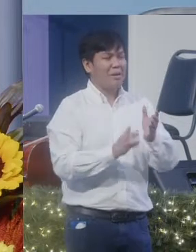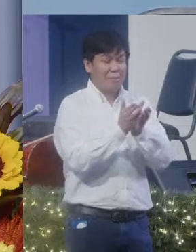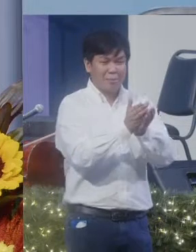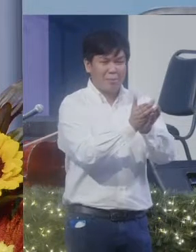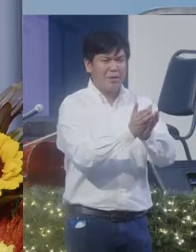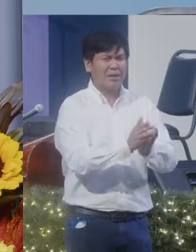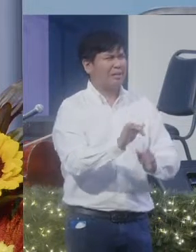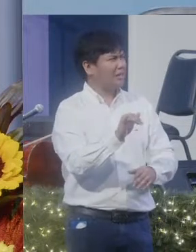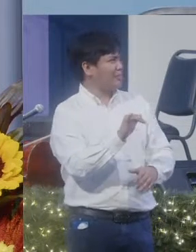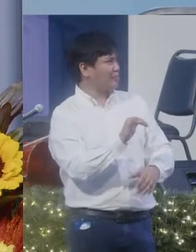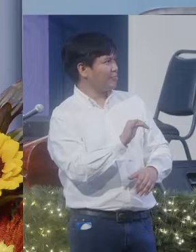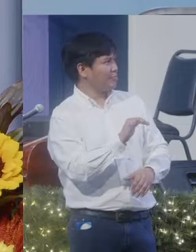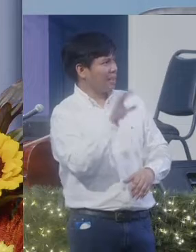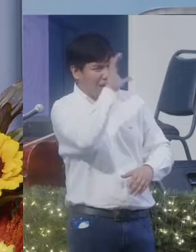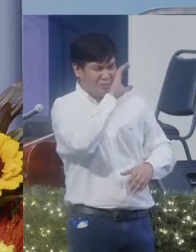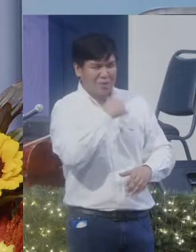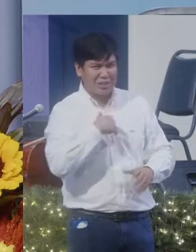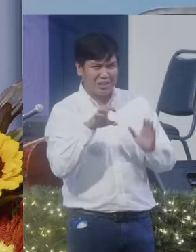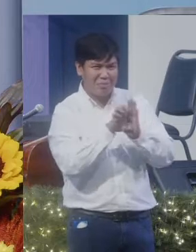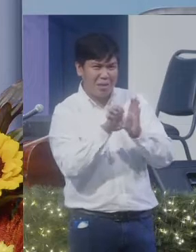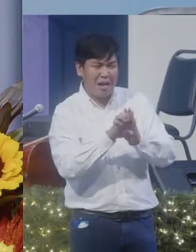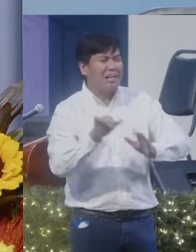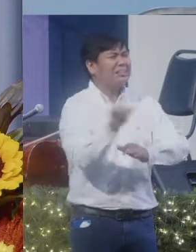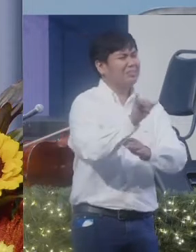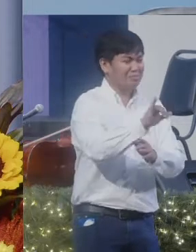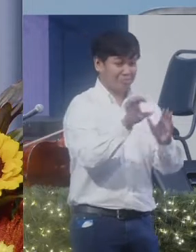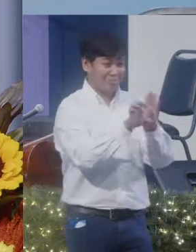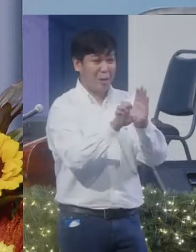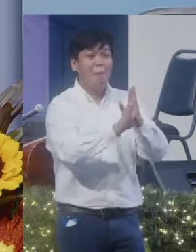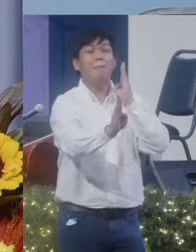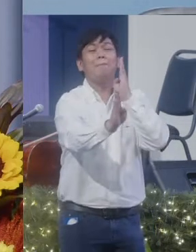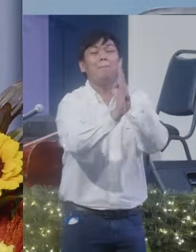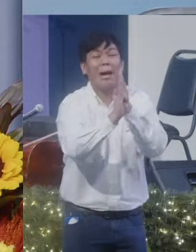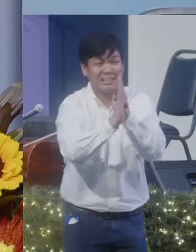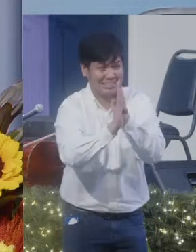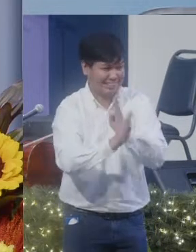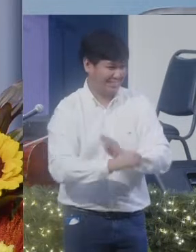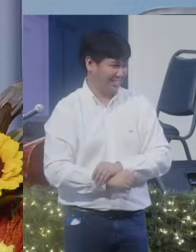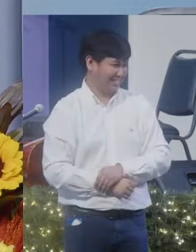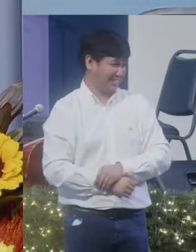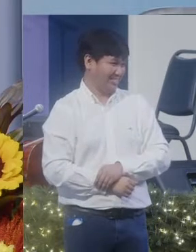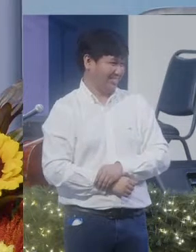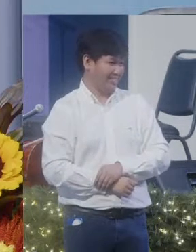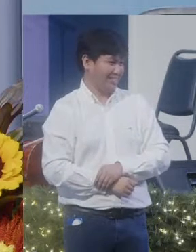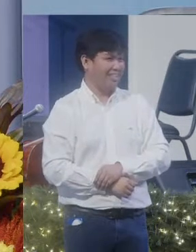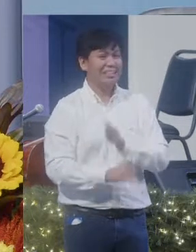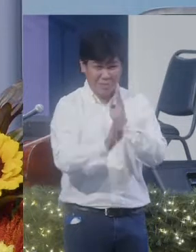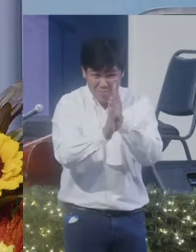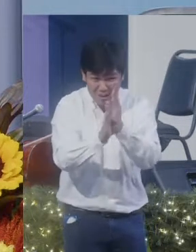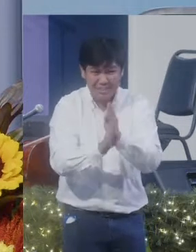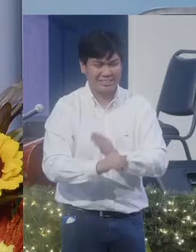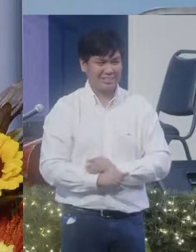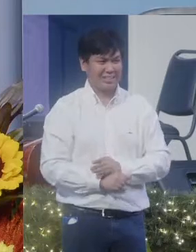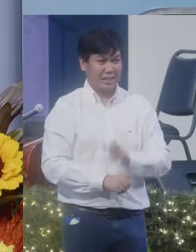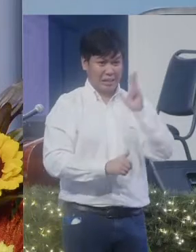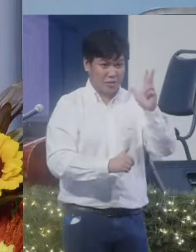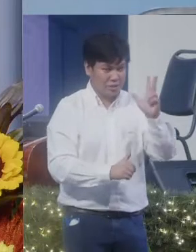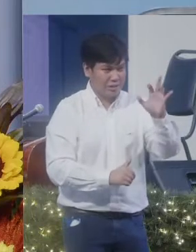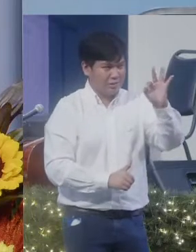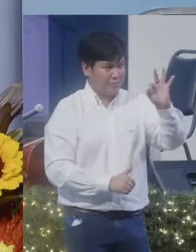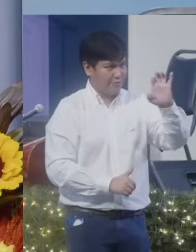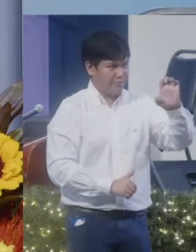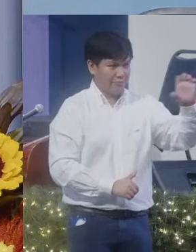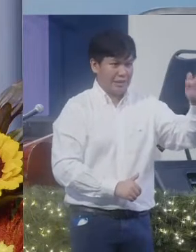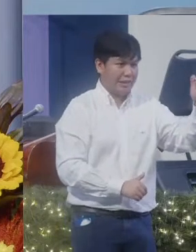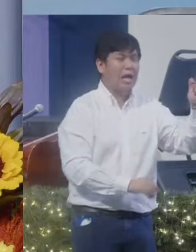So sabi doon, getting into one of the boats, which was Simon's, he asked him to put out a little from the land. Kasi siguro